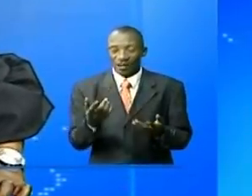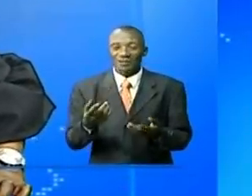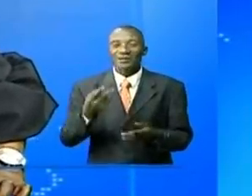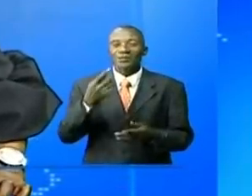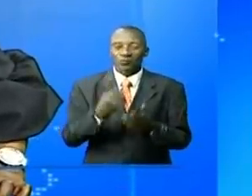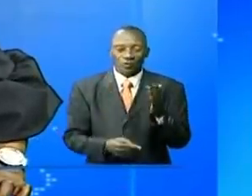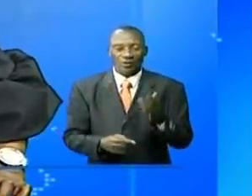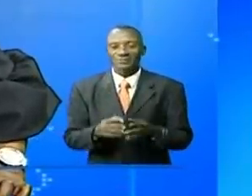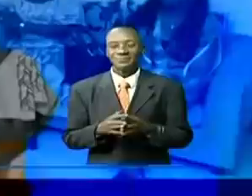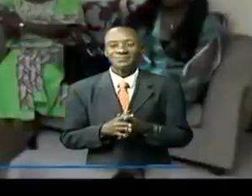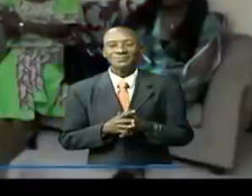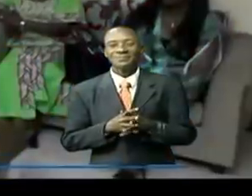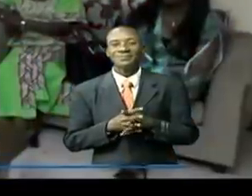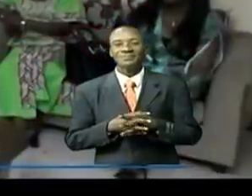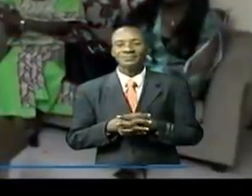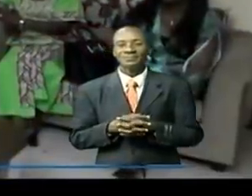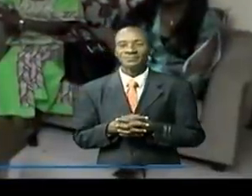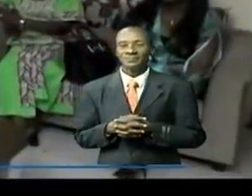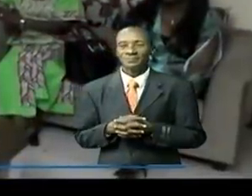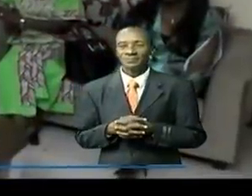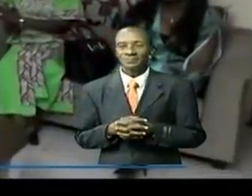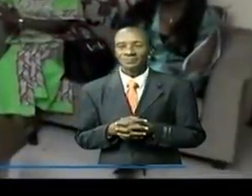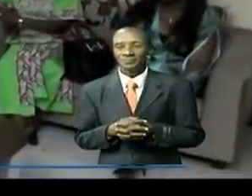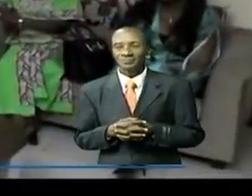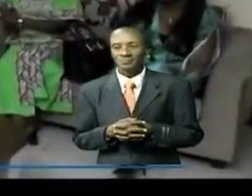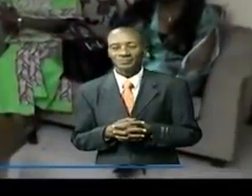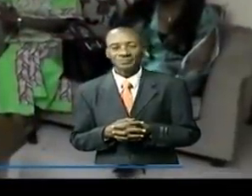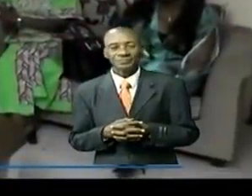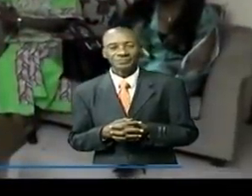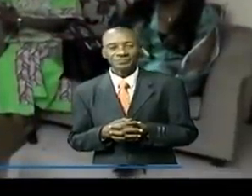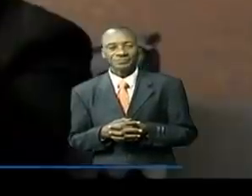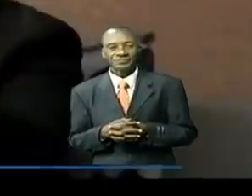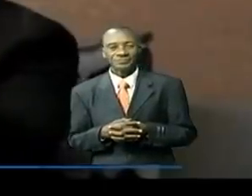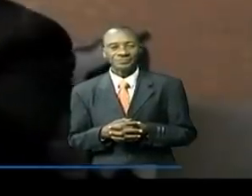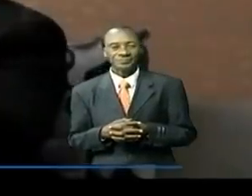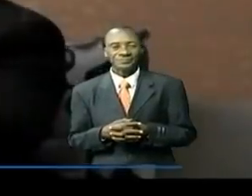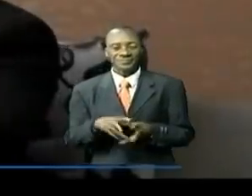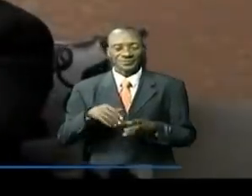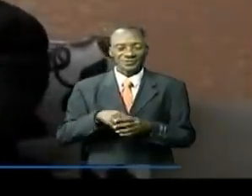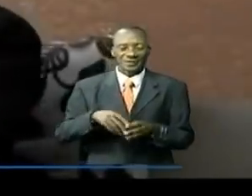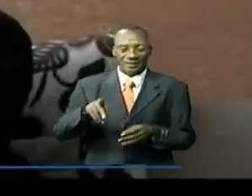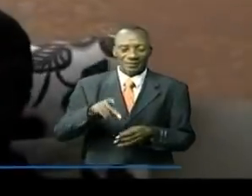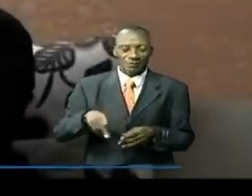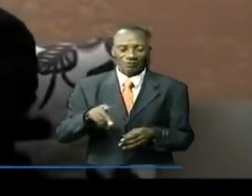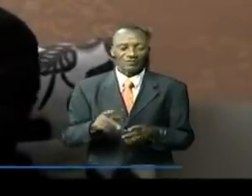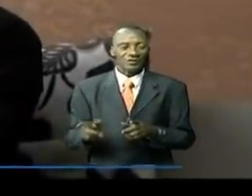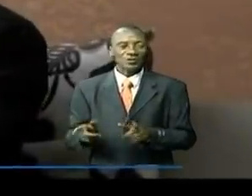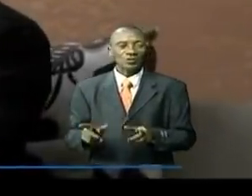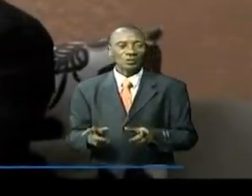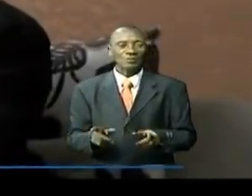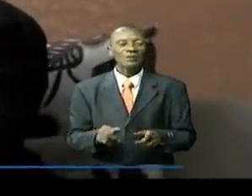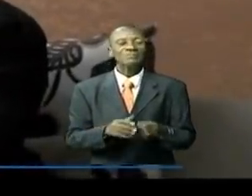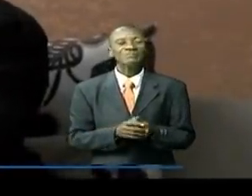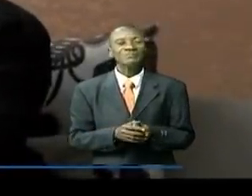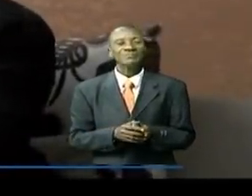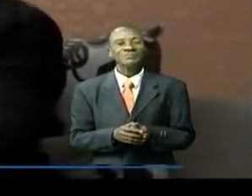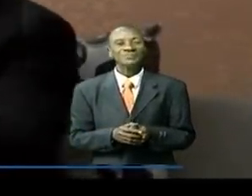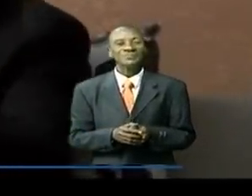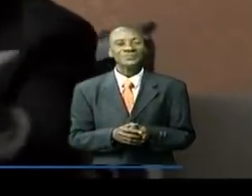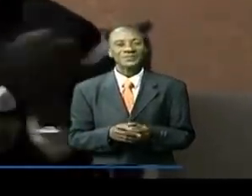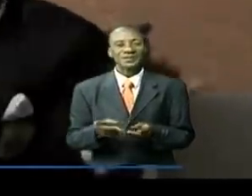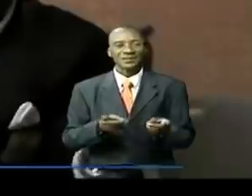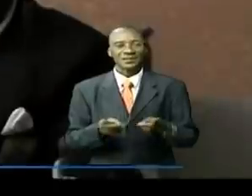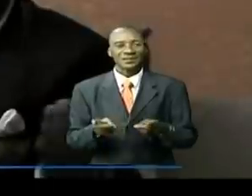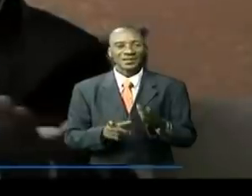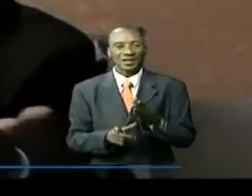dans ce reportage. Importante pour le sport roi dans la province du Lualaba. Patrice Manguinda, secrétaire général adjoint de la Fédération congolaise